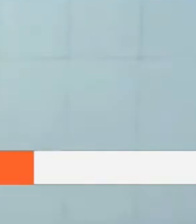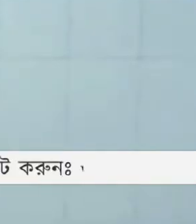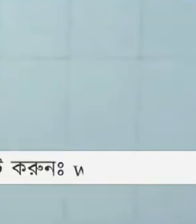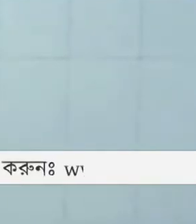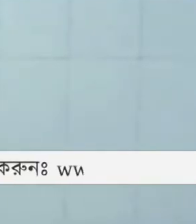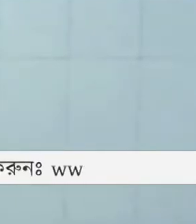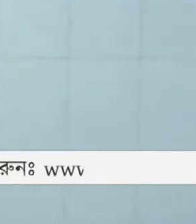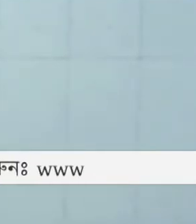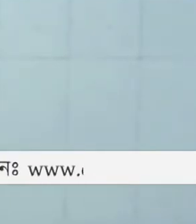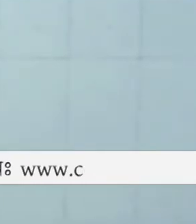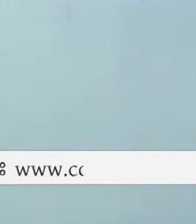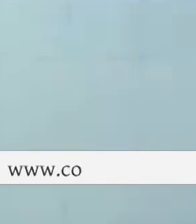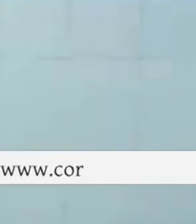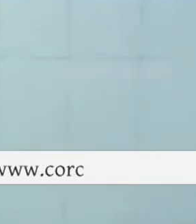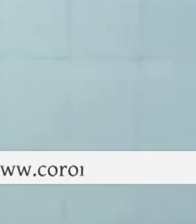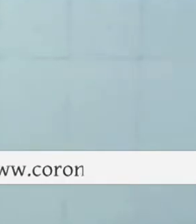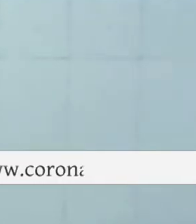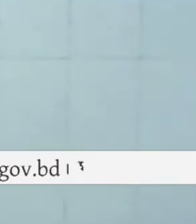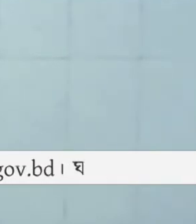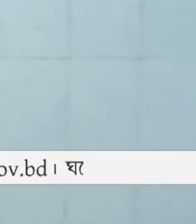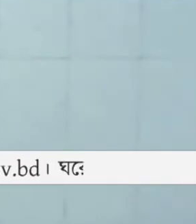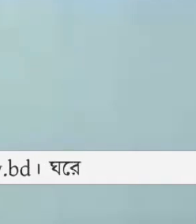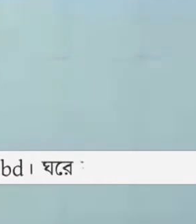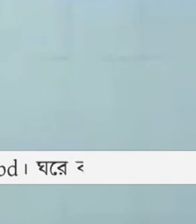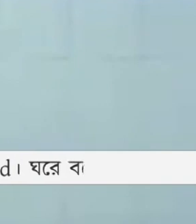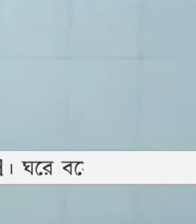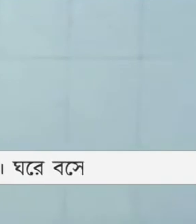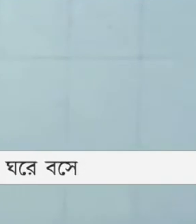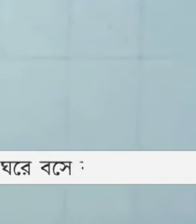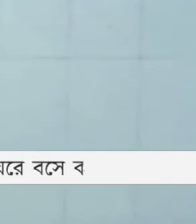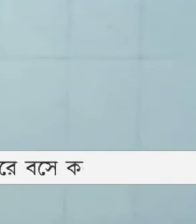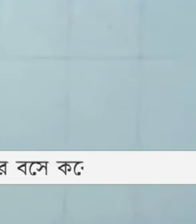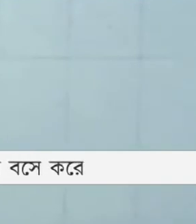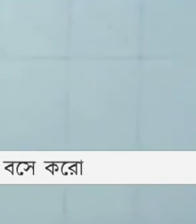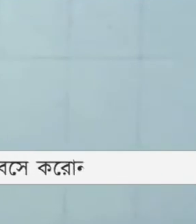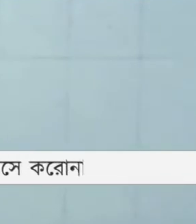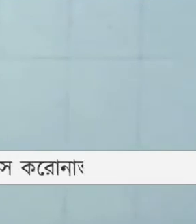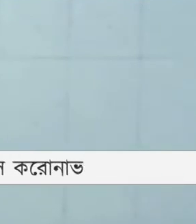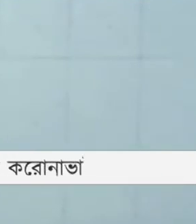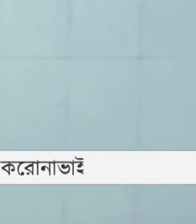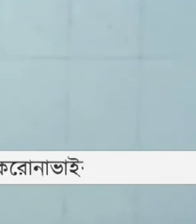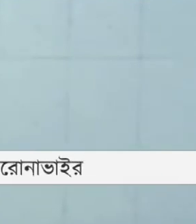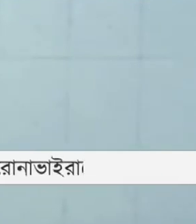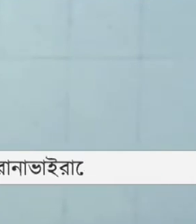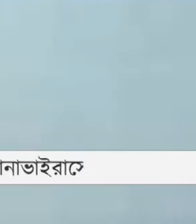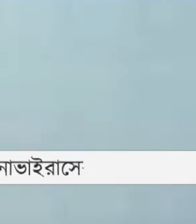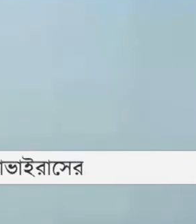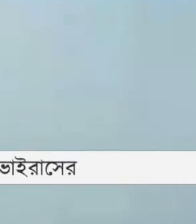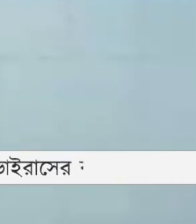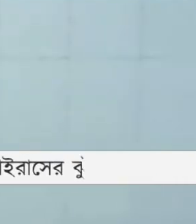মোট চিকিৎসক হলো 15,552 জন। মোবাইল ফোন এবং ওয়েবসাইটের মাধ্যমে গত 24 ঘন্টা স্বাস্থ্য পরামর্শ দেওয়া